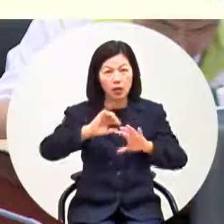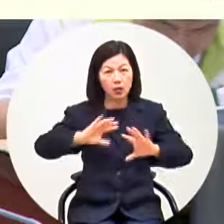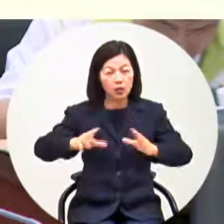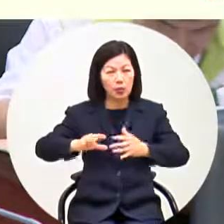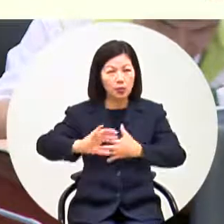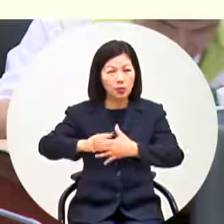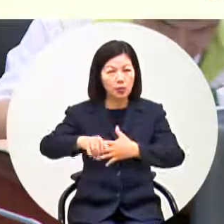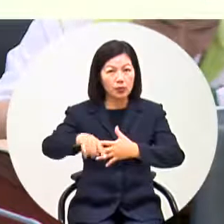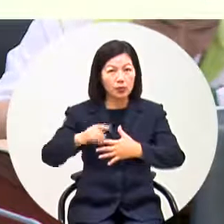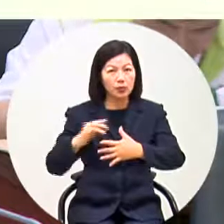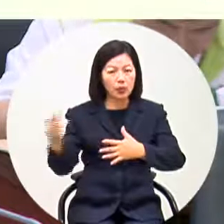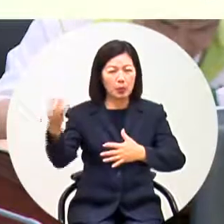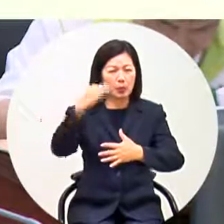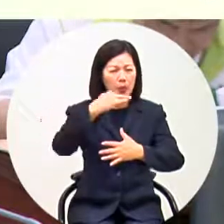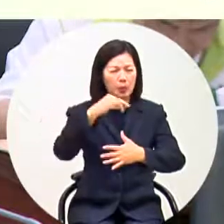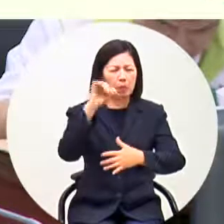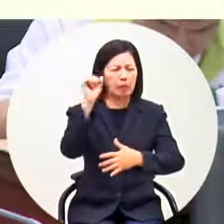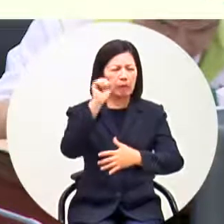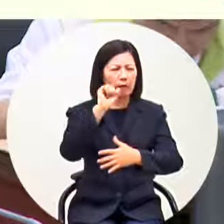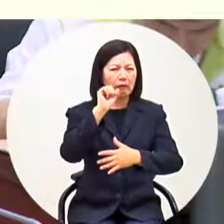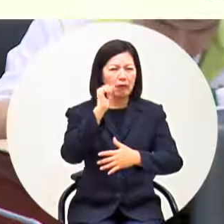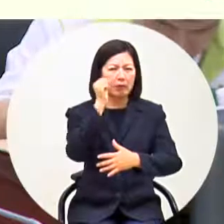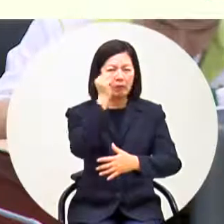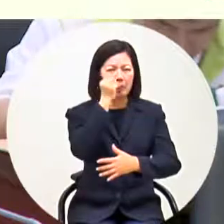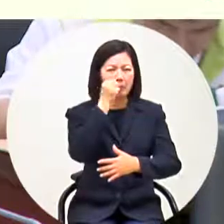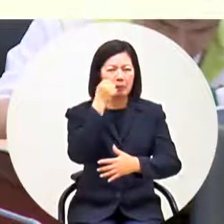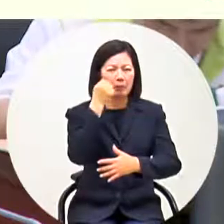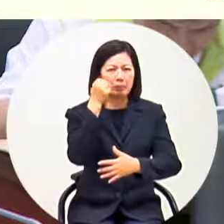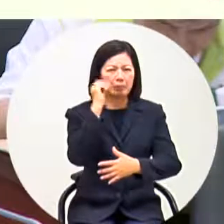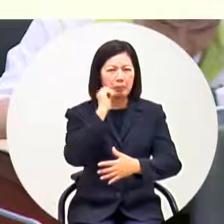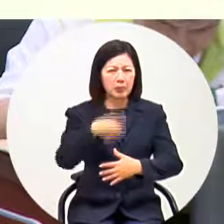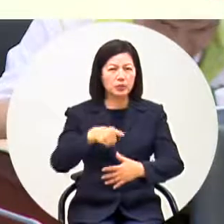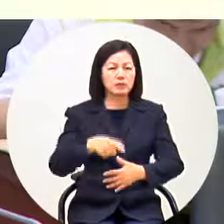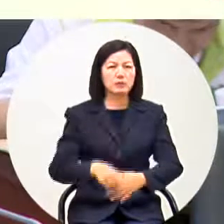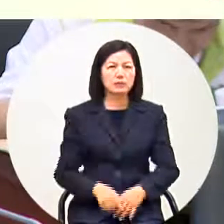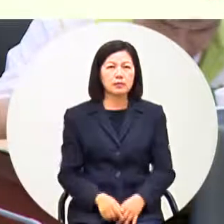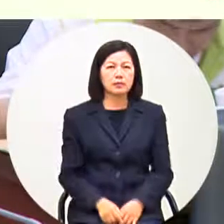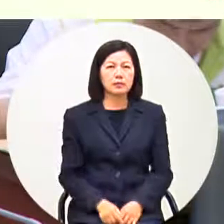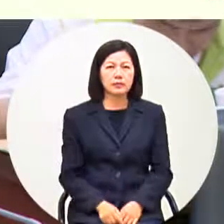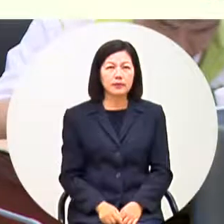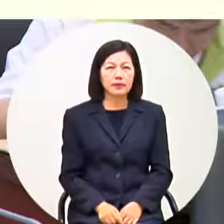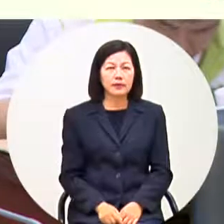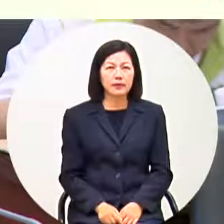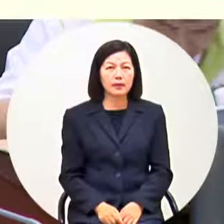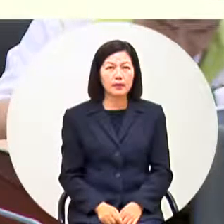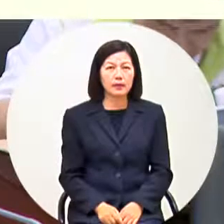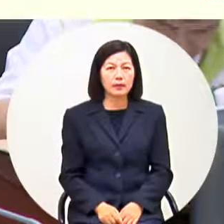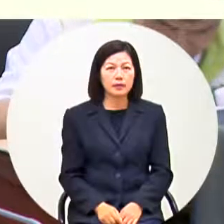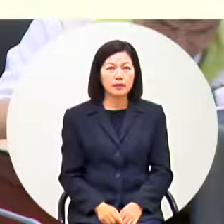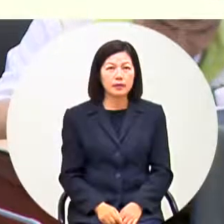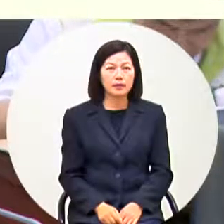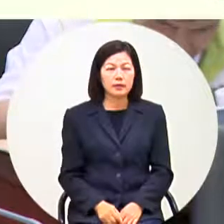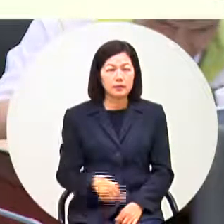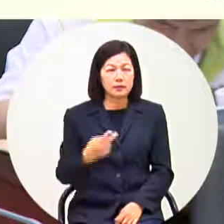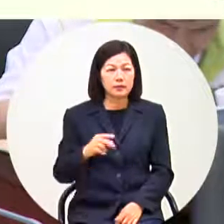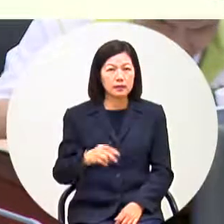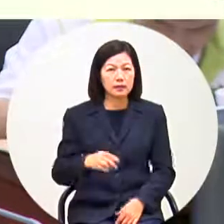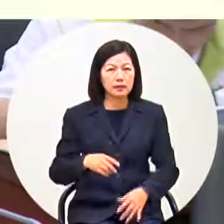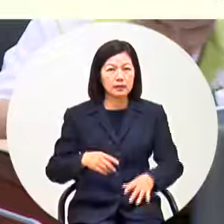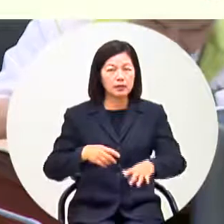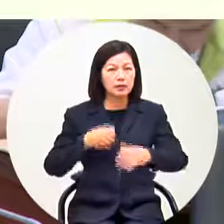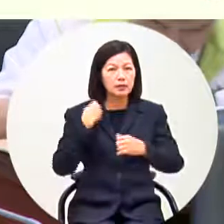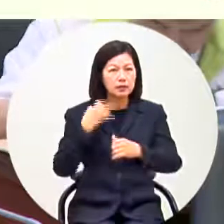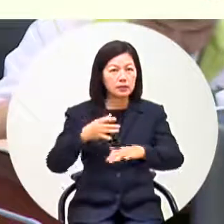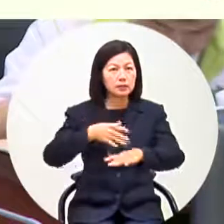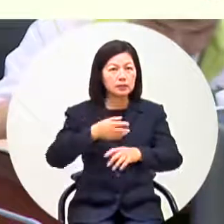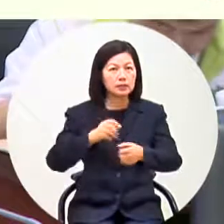都不想飞到我们的第五名的印度哦。阿典瓦那呢，新加坡跟我们台湾哦，其实差不多9%